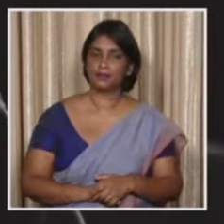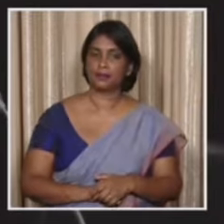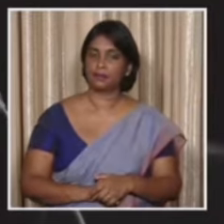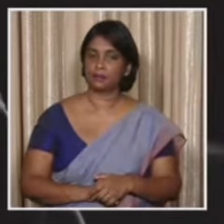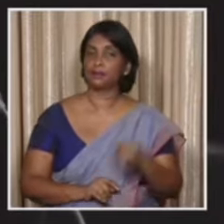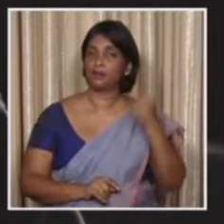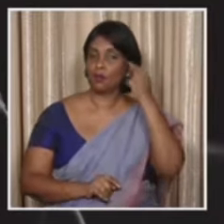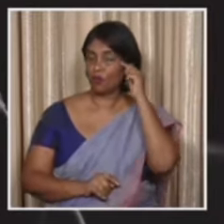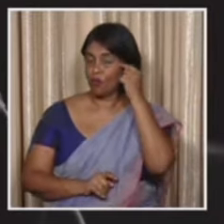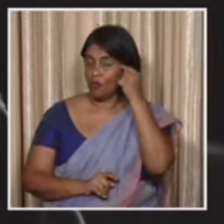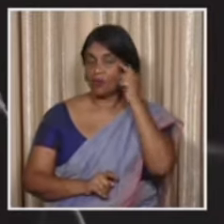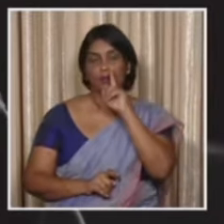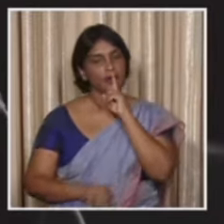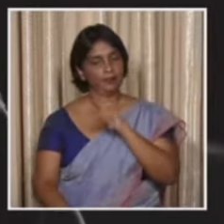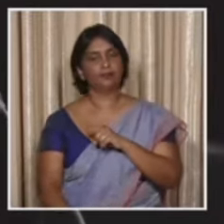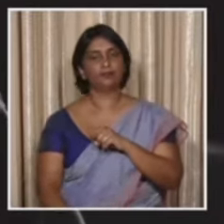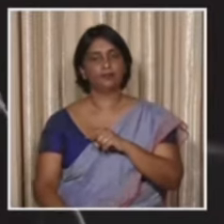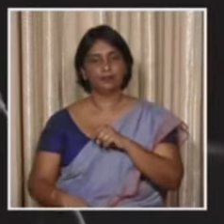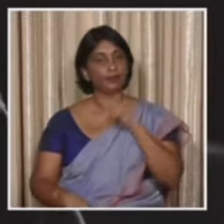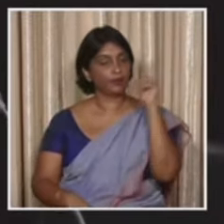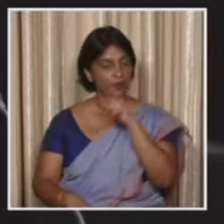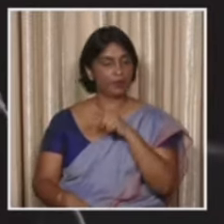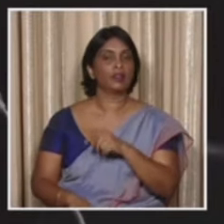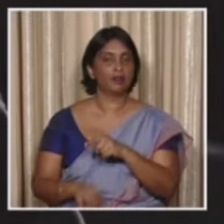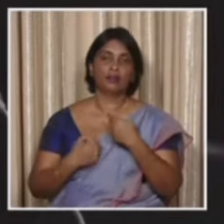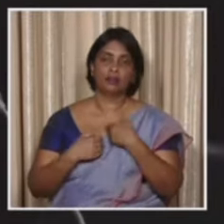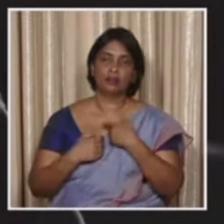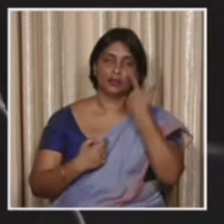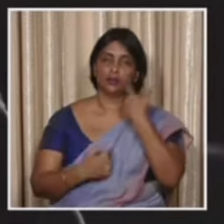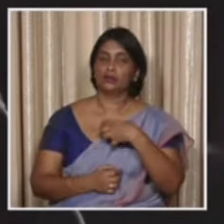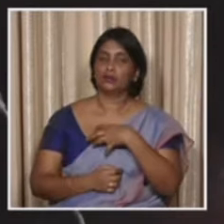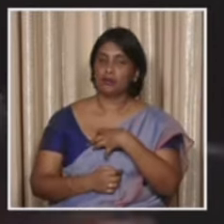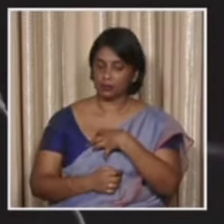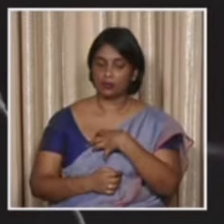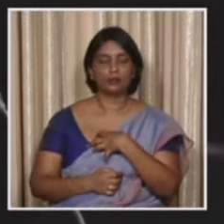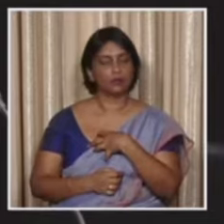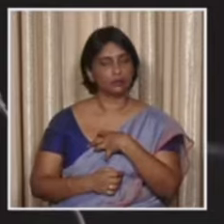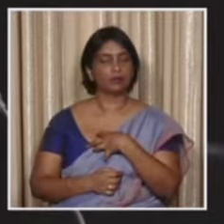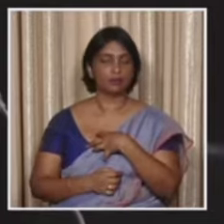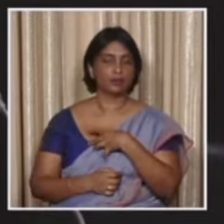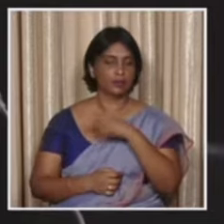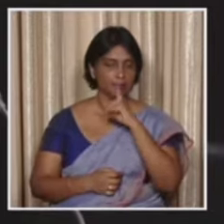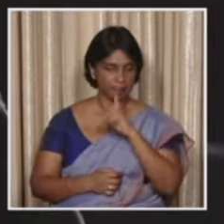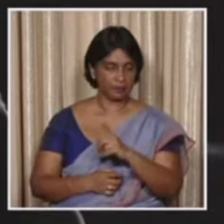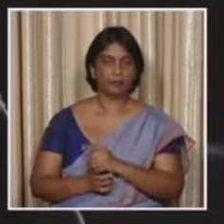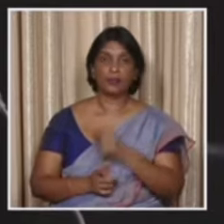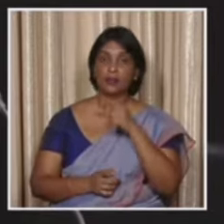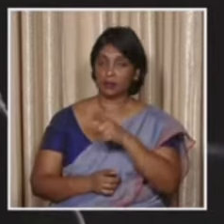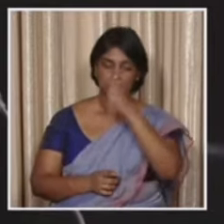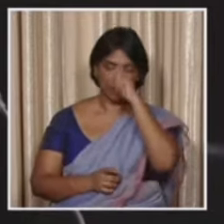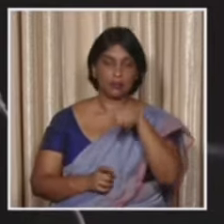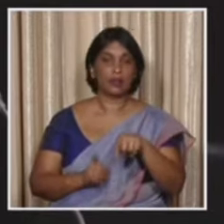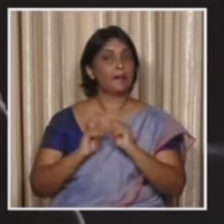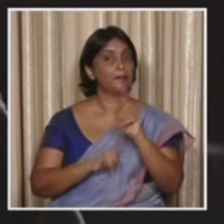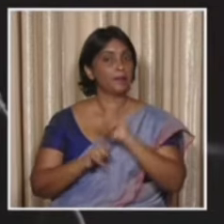அவருக்கும் என்னுடைய அனுதாபங்களை தெரிவித்துக் கொள்ள விரும்புகிறேன். இந்த சபையில் அவர் இல்லாதிருந்தாலும் கூட இந்த